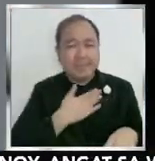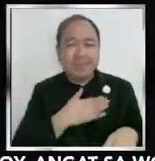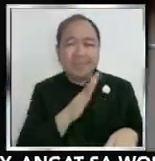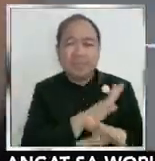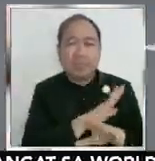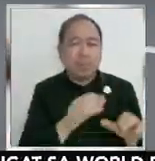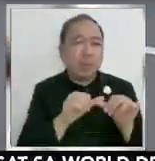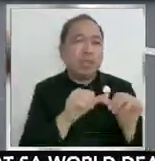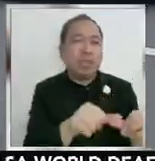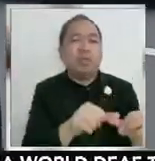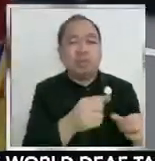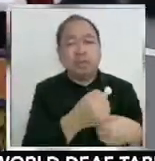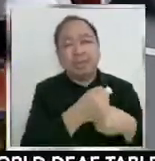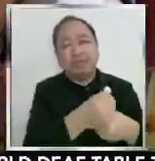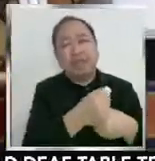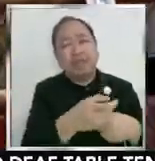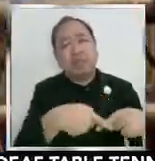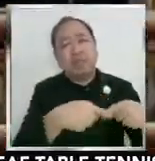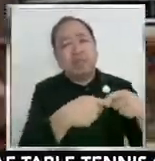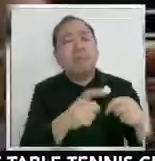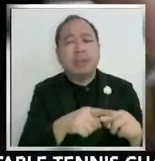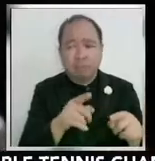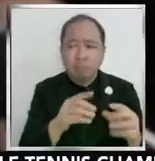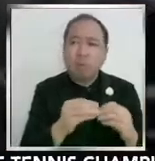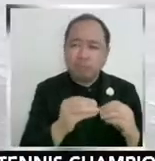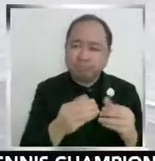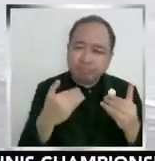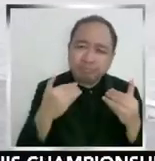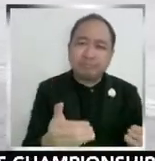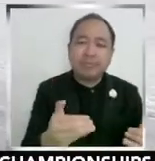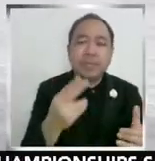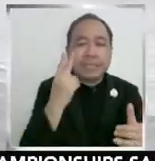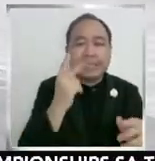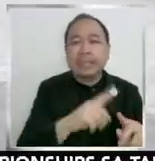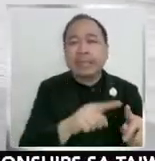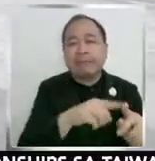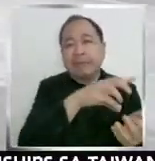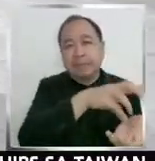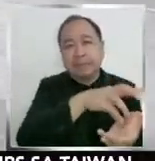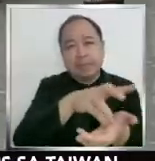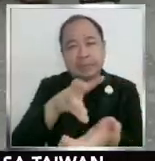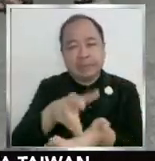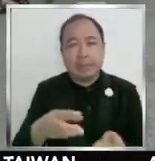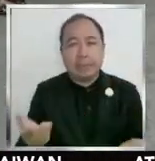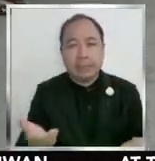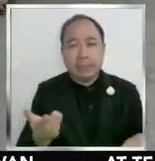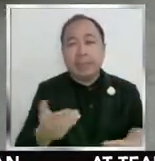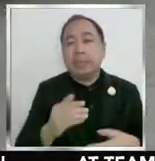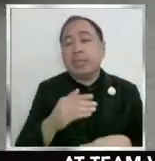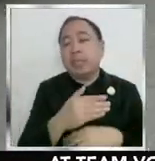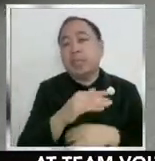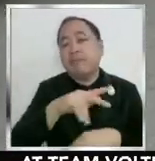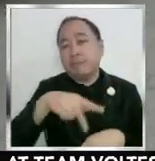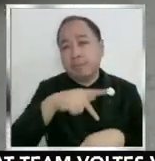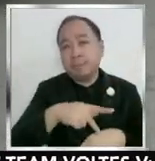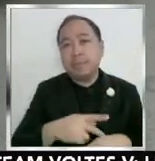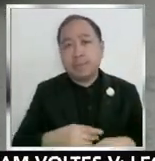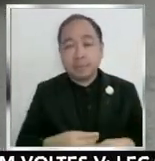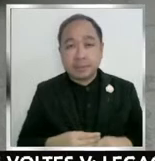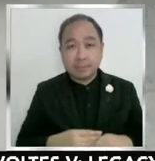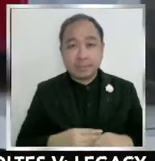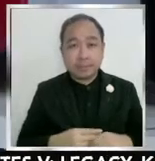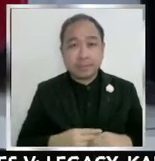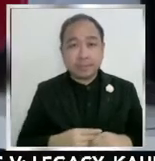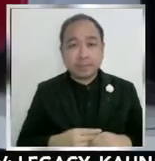itutuloy. At gagawin daw nila ito sa iba't ibang syudad sa bansa. Para sa GMA Integrated News, Joseph Morong, nakatutok 24